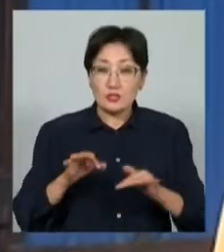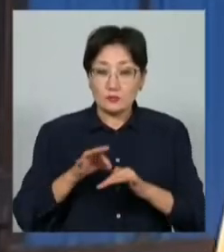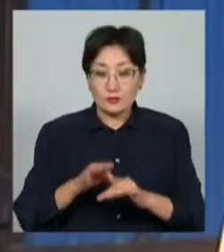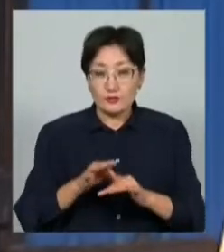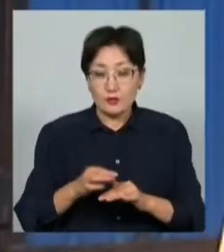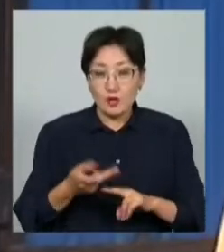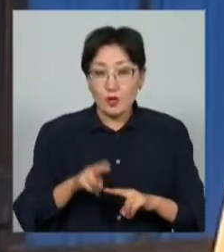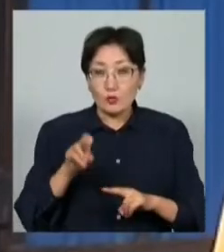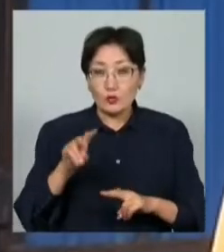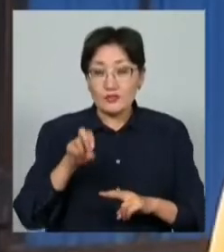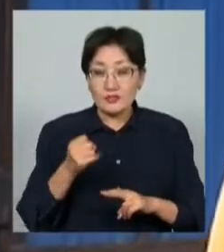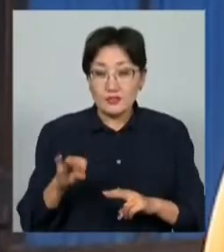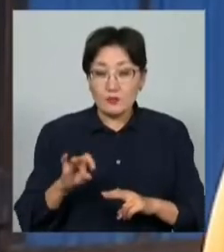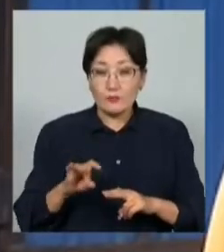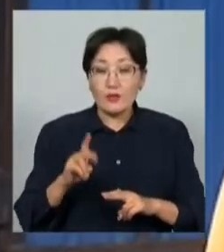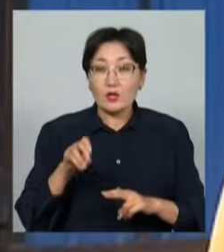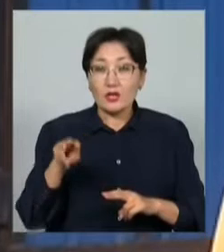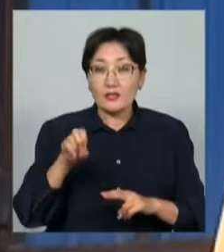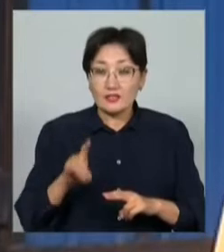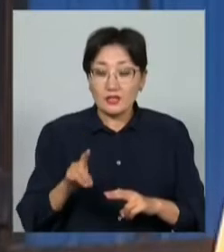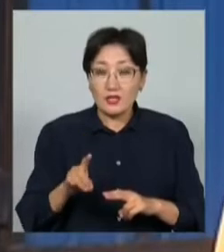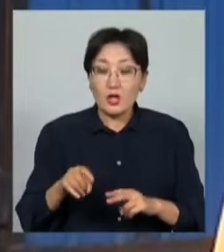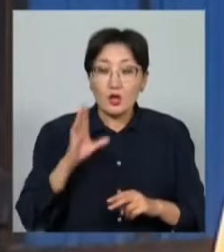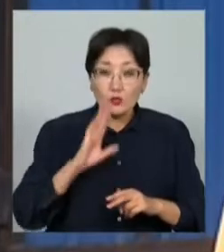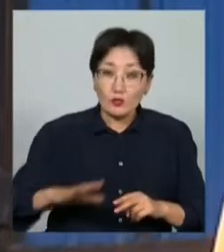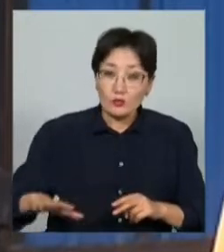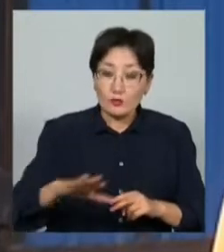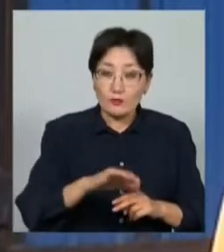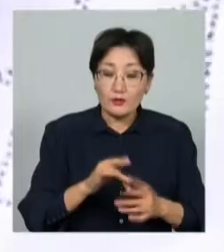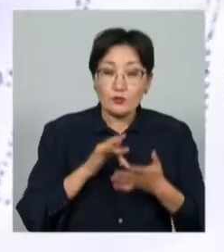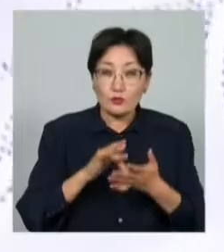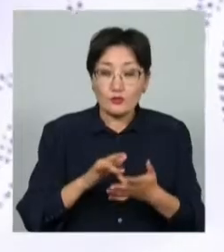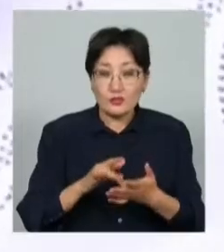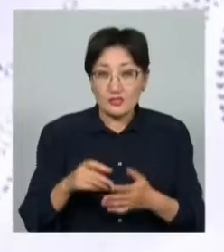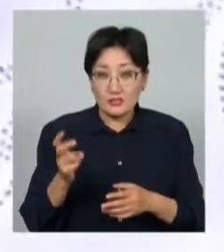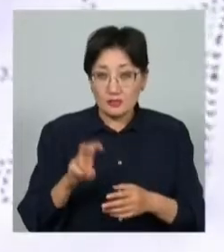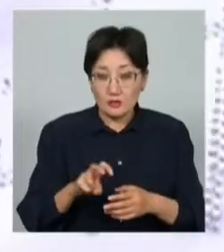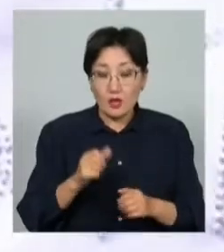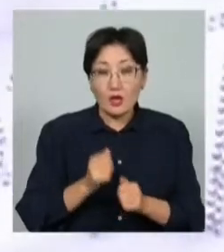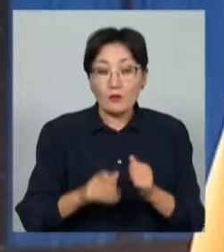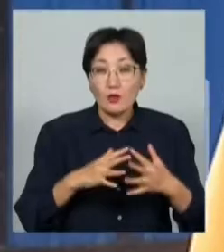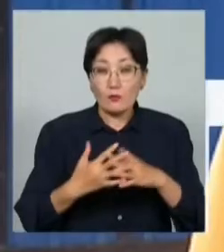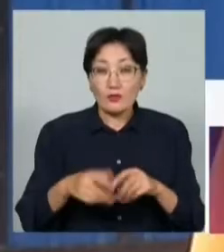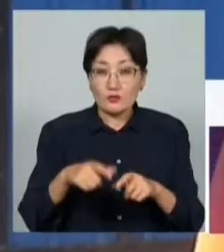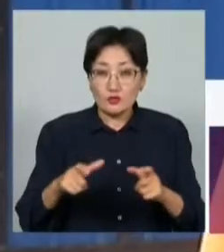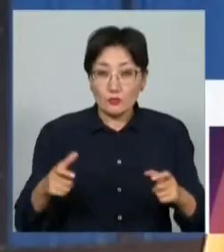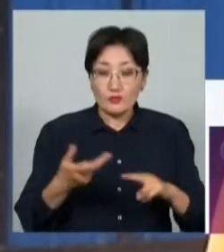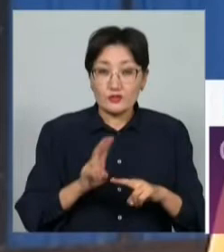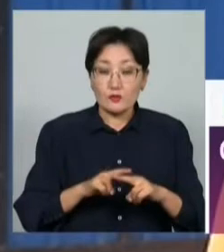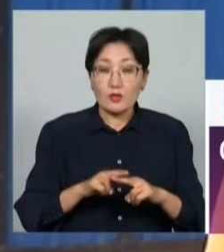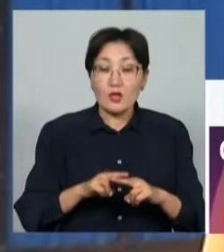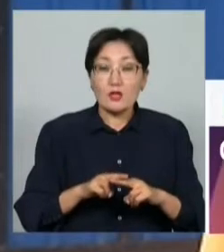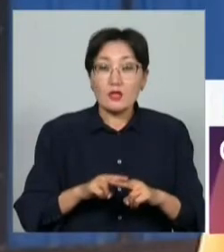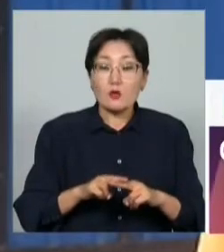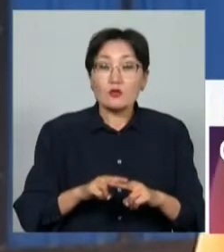осы Көлсай көлдерімен Қайыңды көлдеріне туристер шет мемлекеттерден көп келіп жатты. Әрбір ауыл тұрғындары осы Көлсай